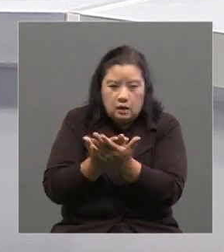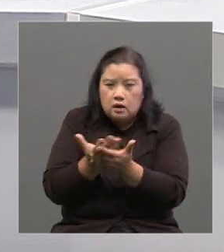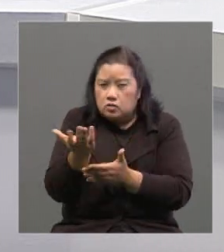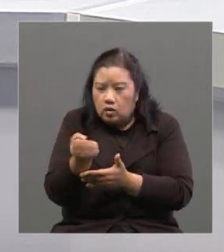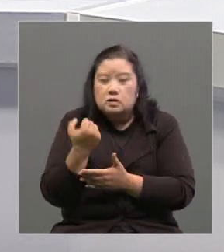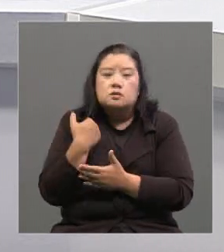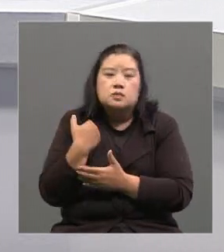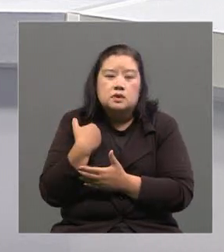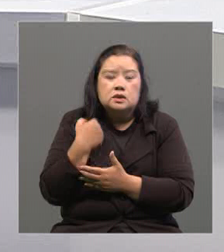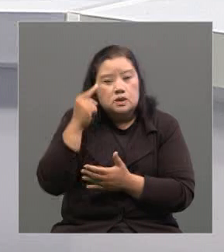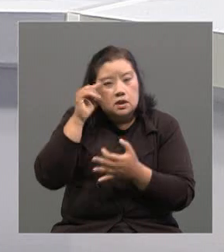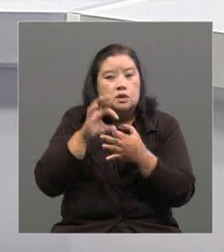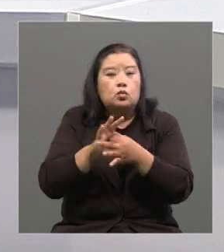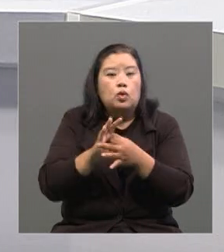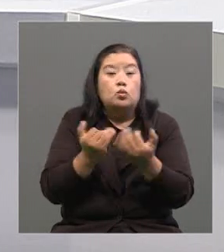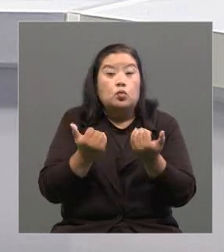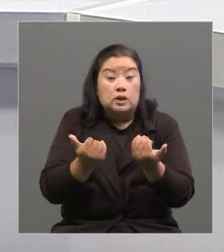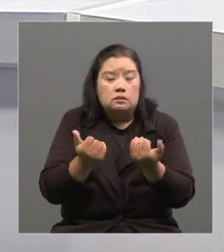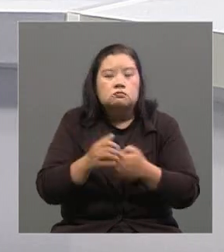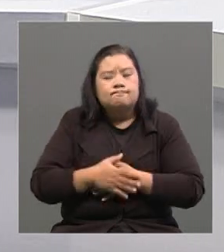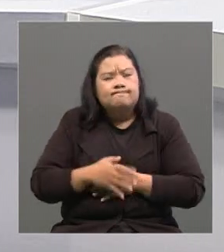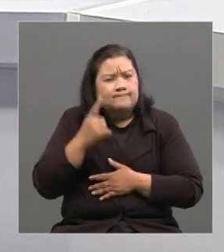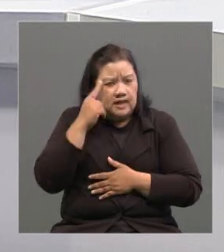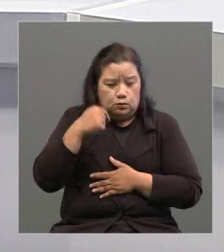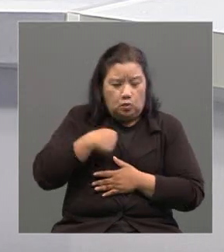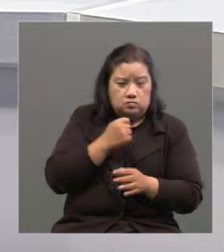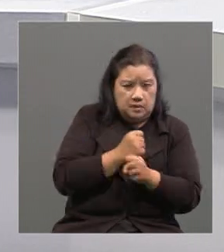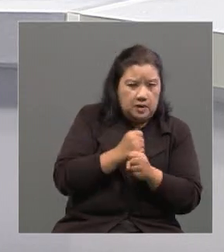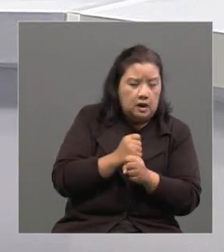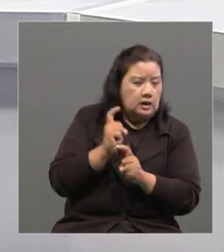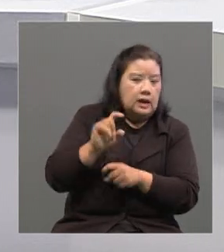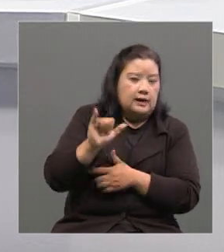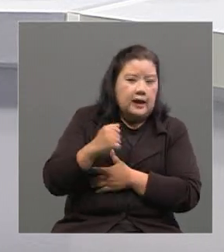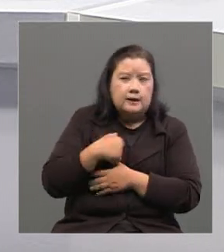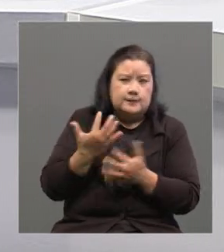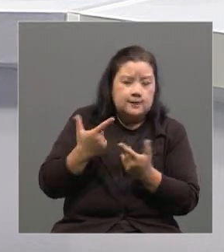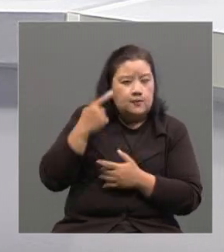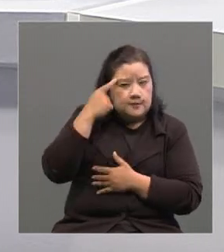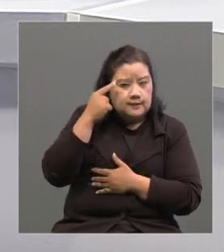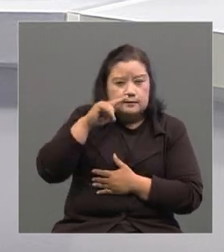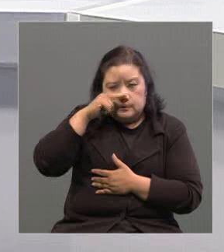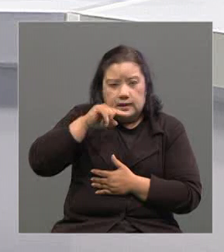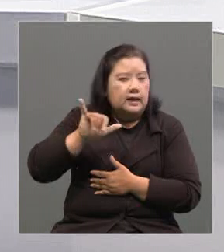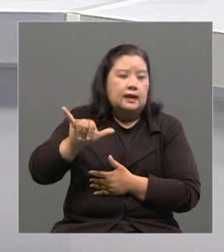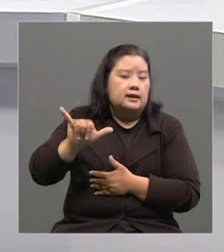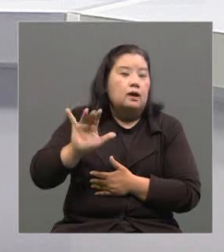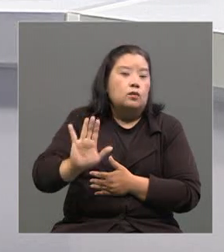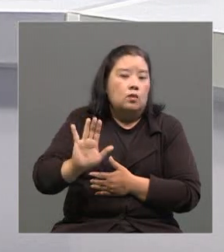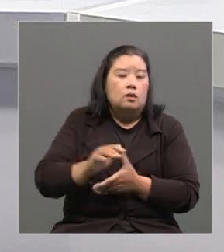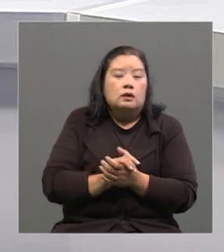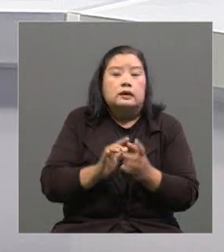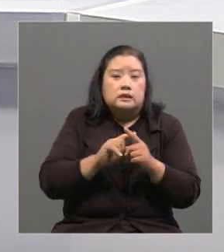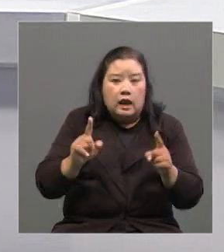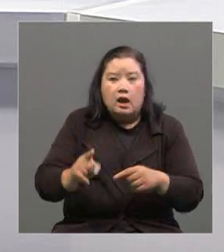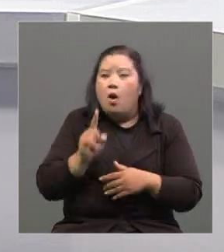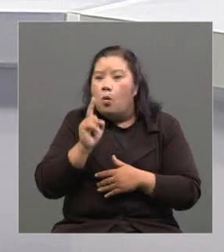แล้วบางคนเขาก็ยังมองว่าพื้นที่ที่เขาอยู่ยังอยู่ได้แบบปกติ ใช่นะคือก็อย่าไม่อยากให้กระแสไป